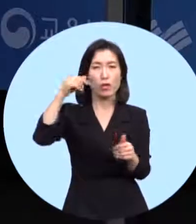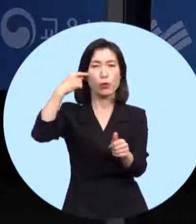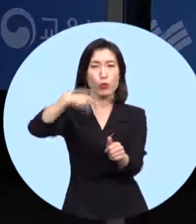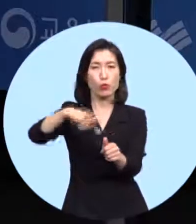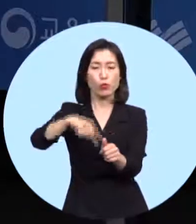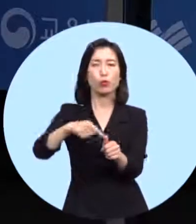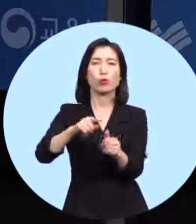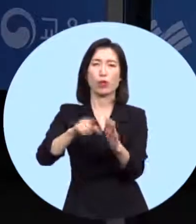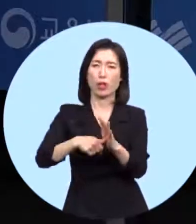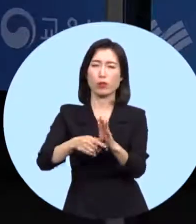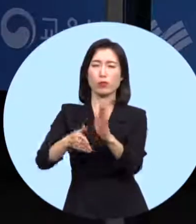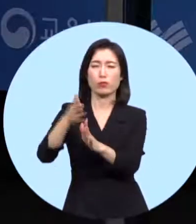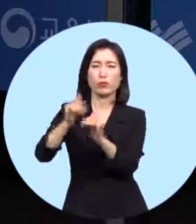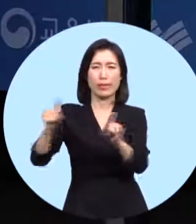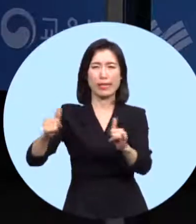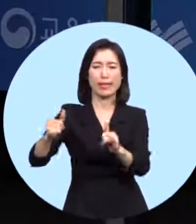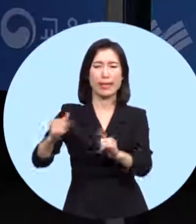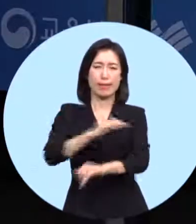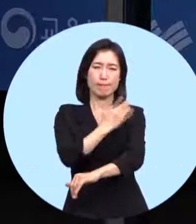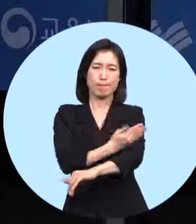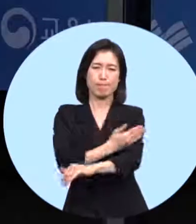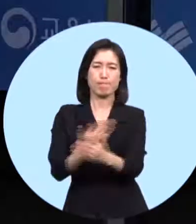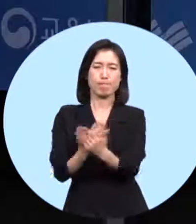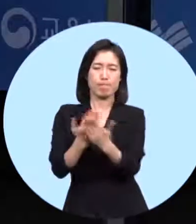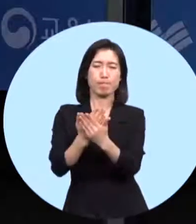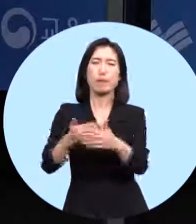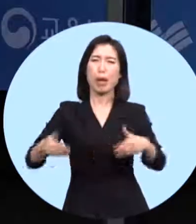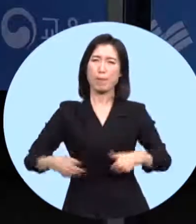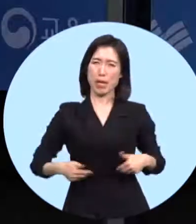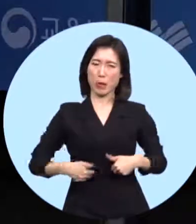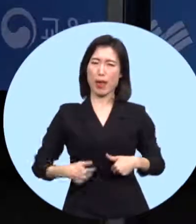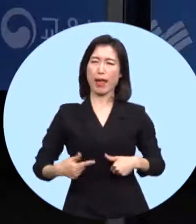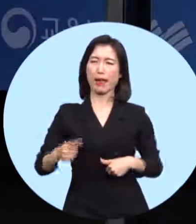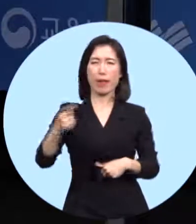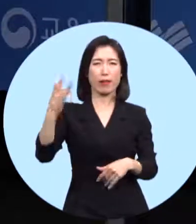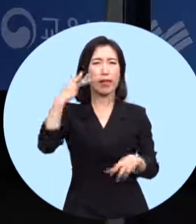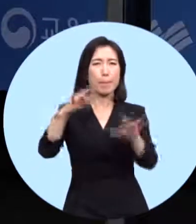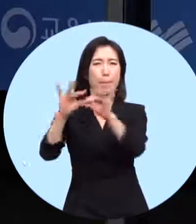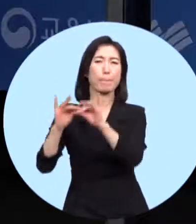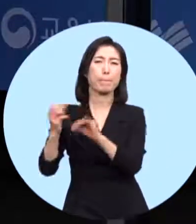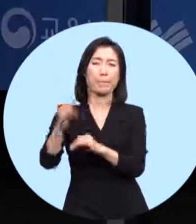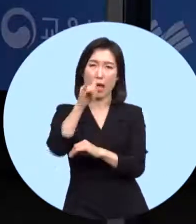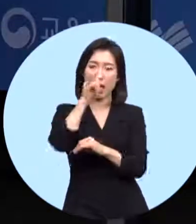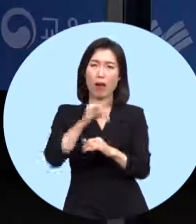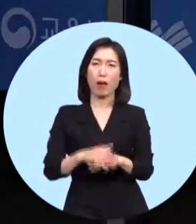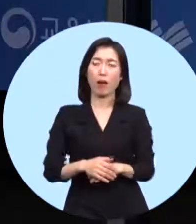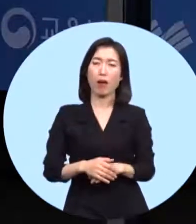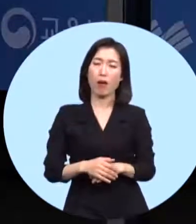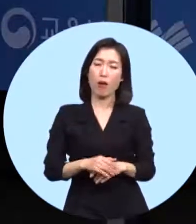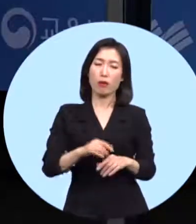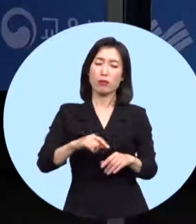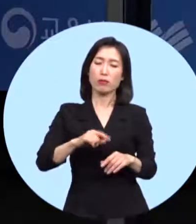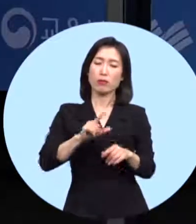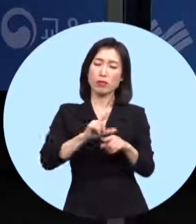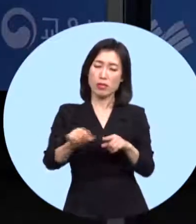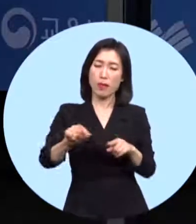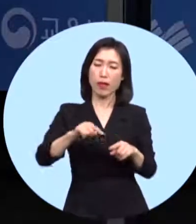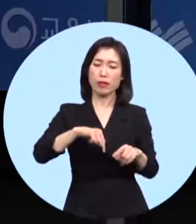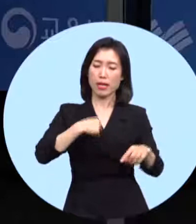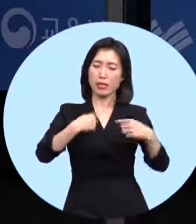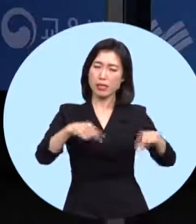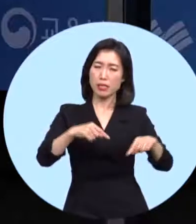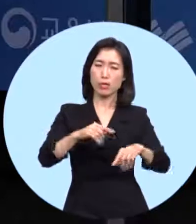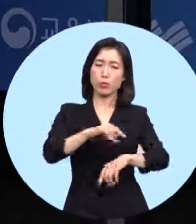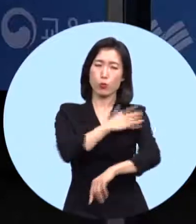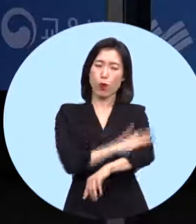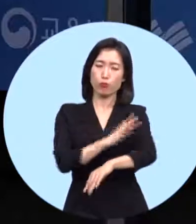분야에서도 이런 주민들이 역량이 개발이 필요하다라는 얘기들이 많이 나옵니다. 이 둘이 분명히 연결된다고 저는 생각하고